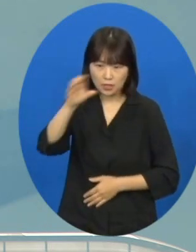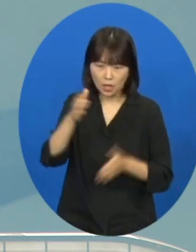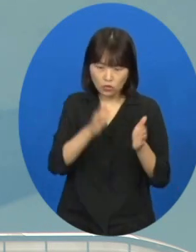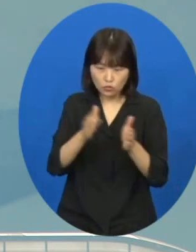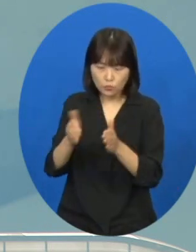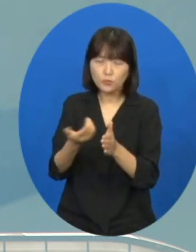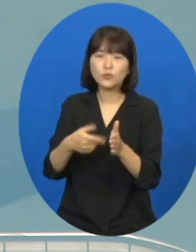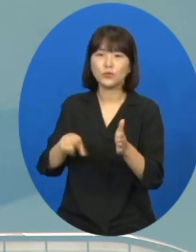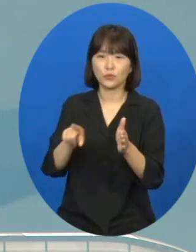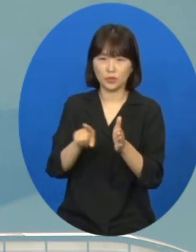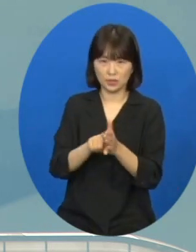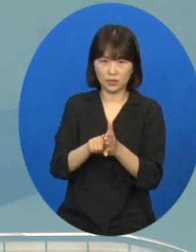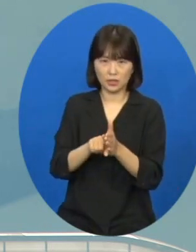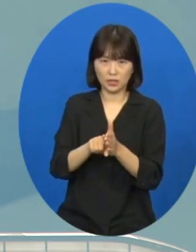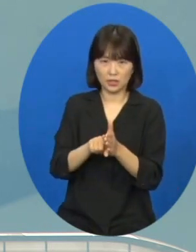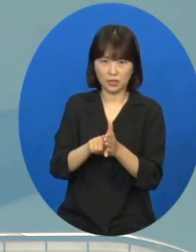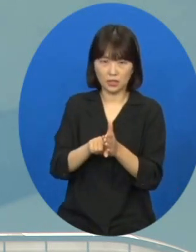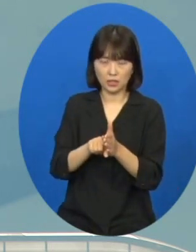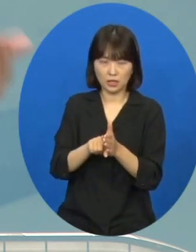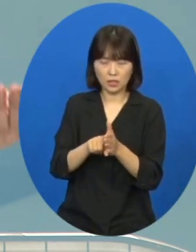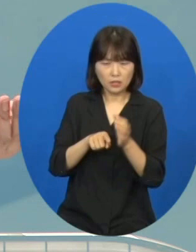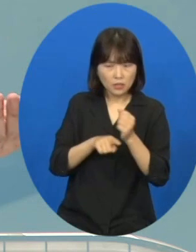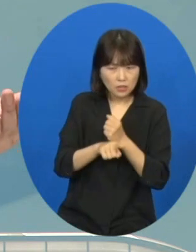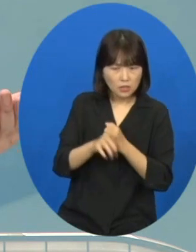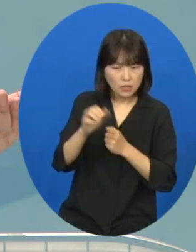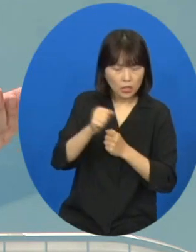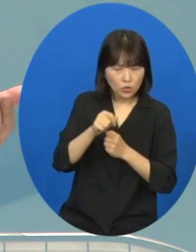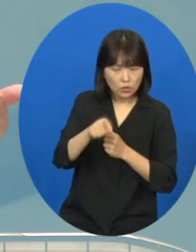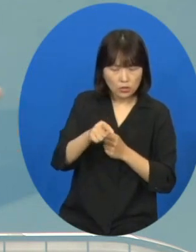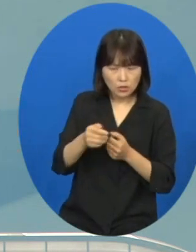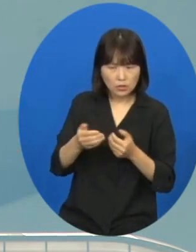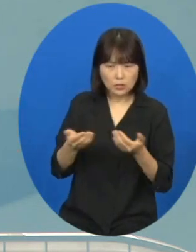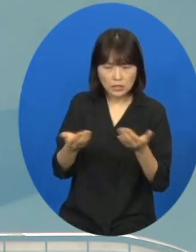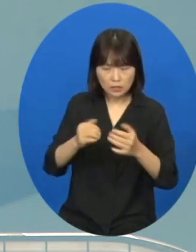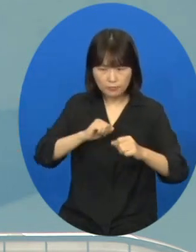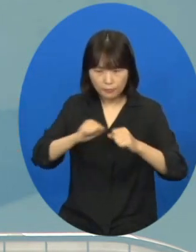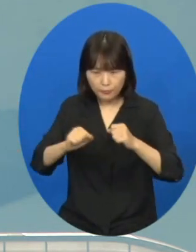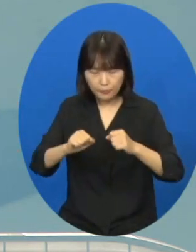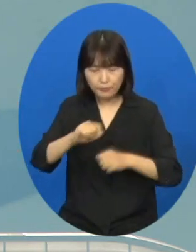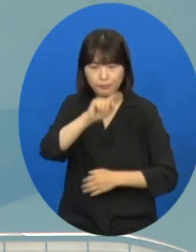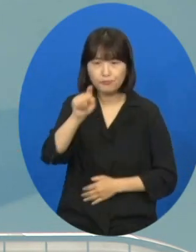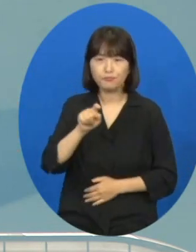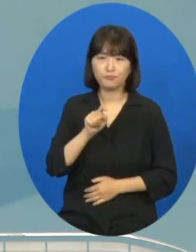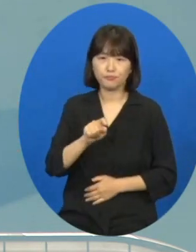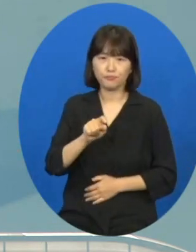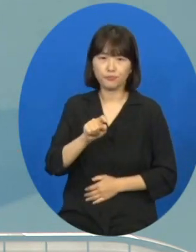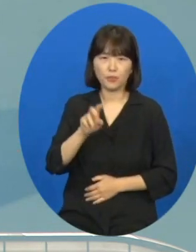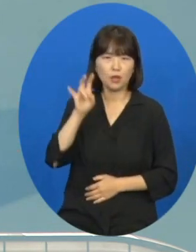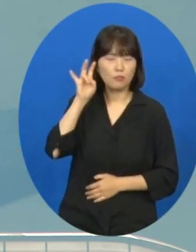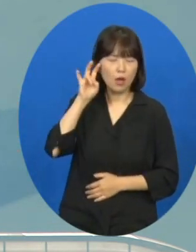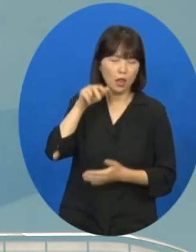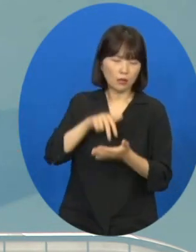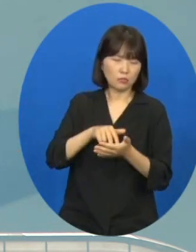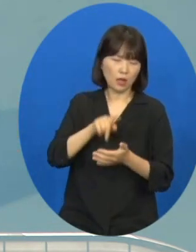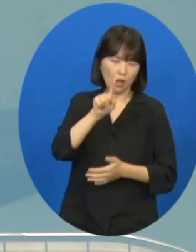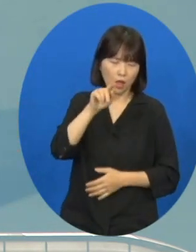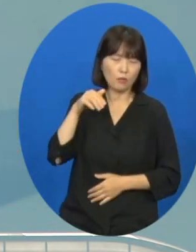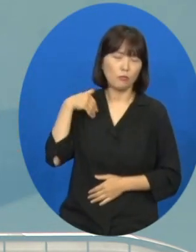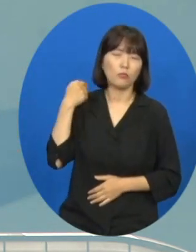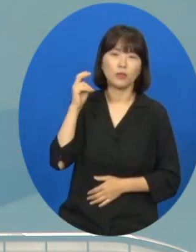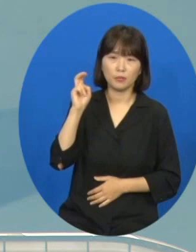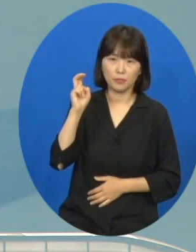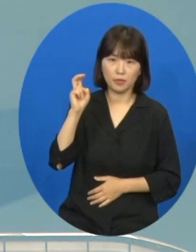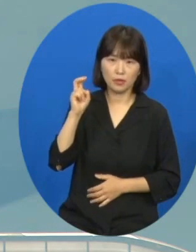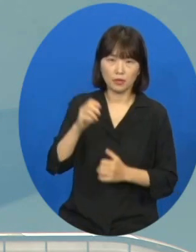위해서 그런 의도를 가지고 그 일을 했을까요? 마리아는 전혀 몰랐을 거예요. 도대체